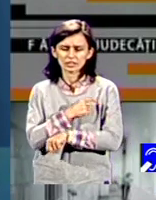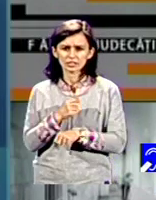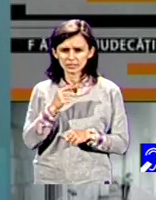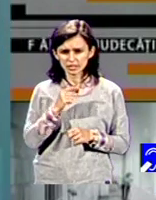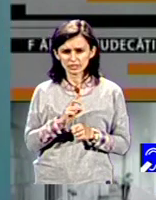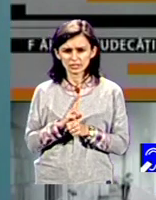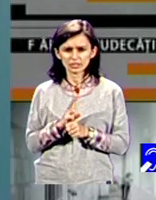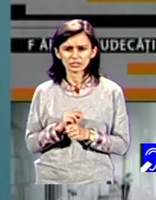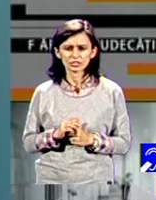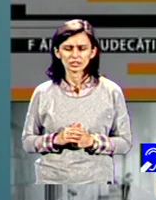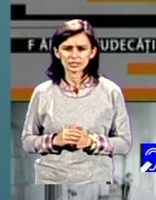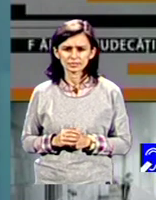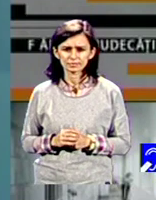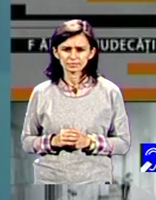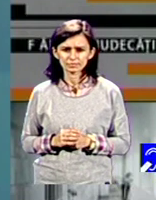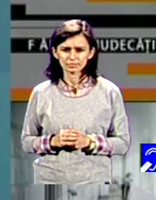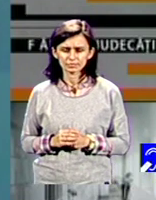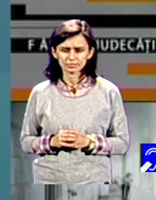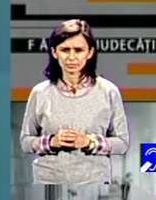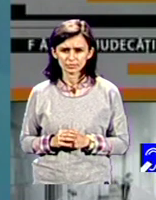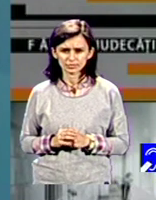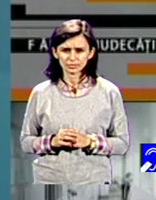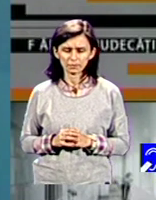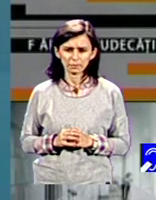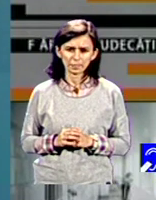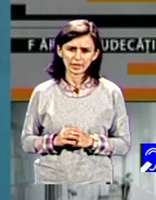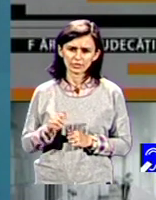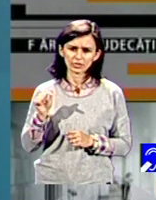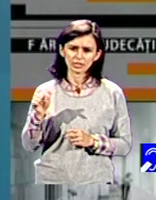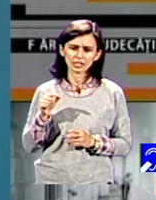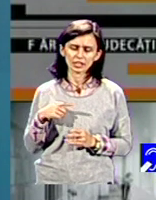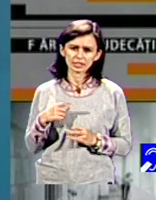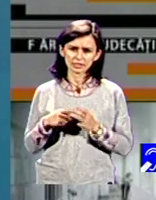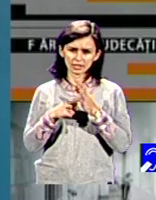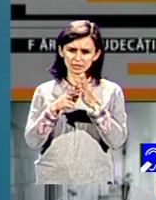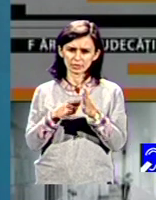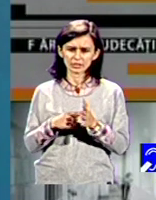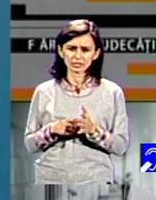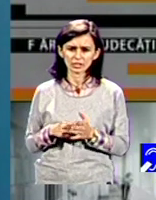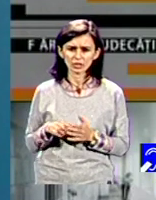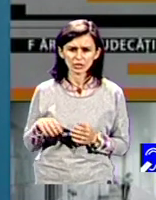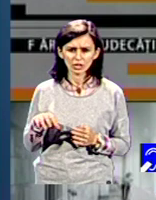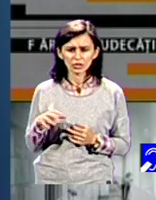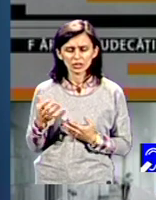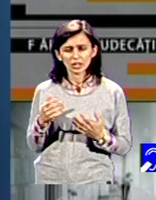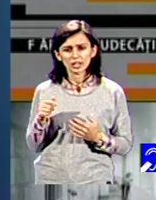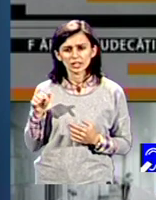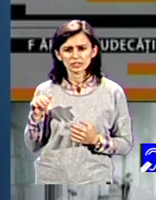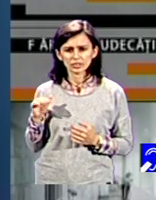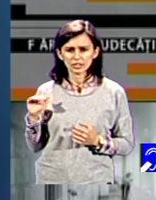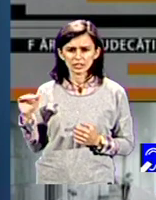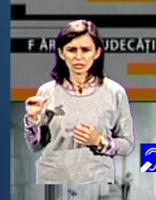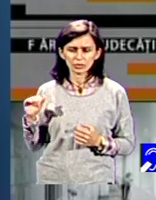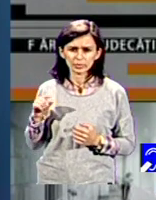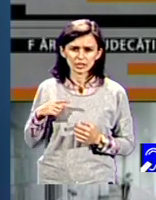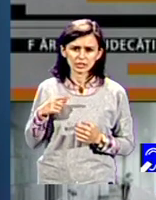care înțeleg că ele de fapt reprezintă un lux fiecare astfel de copii adolescenți tineri devin carne de tun